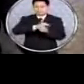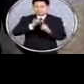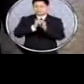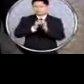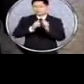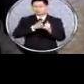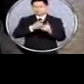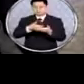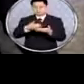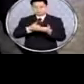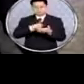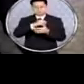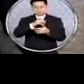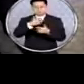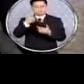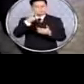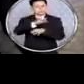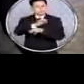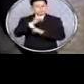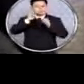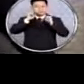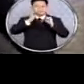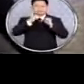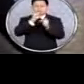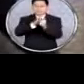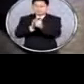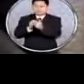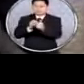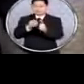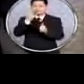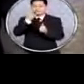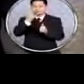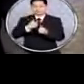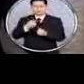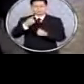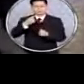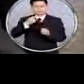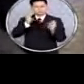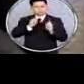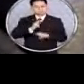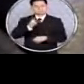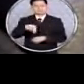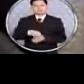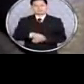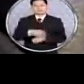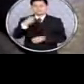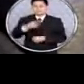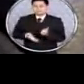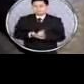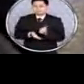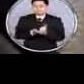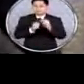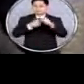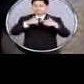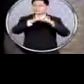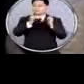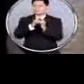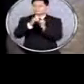运动是很重要，让创作者可以找到共鸣。那么我们也要鼓励多族群